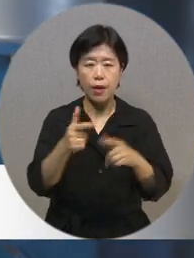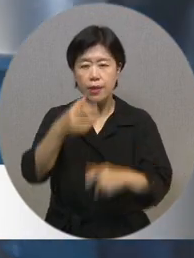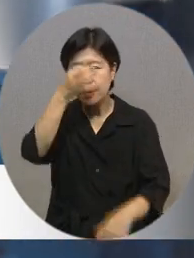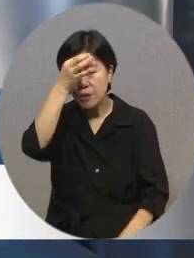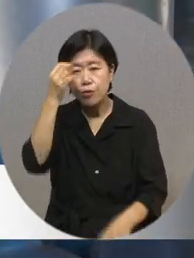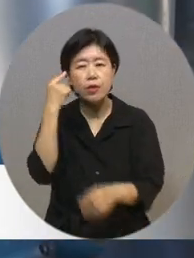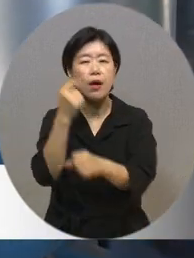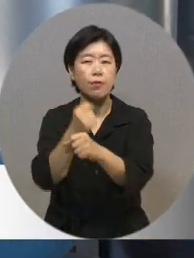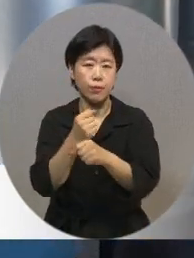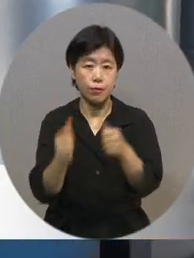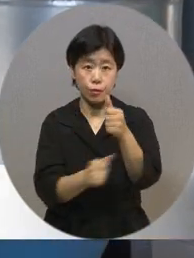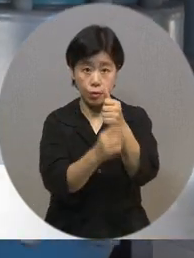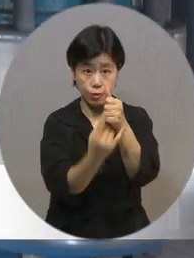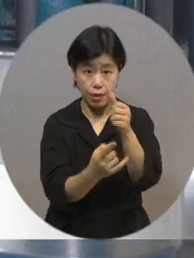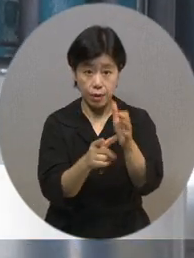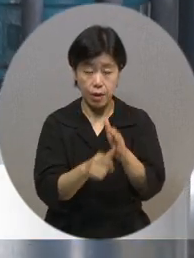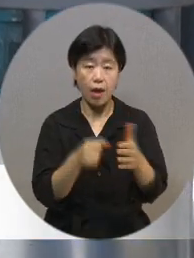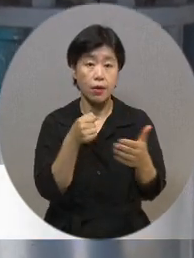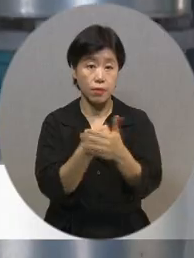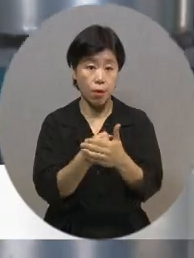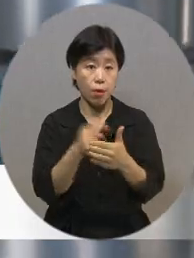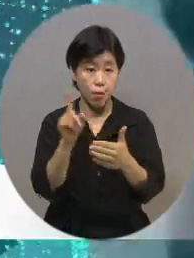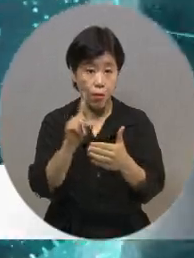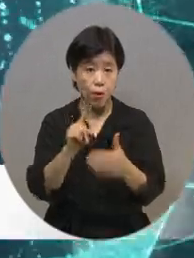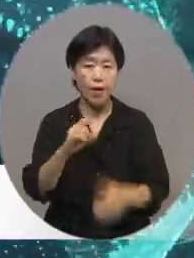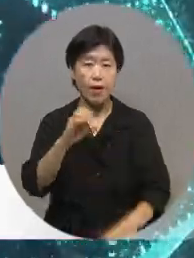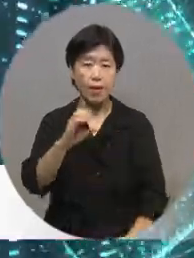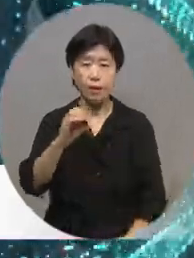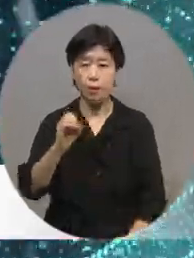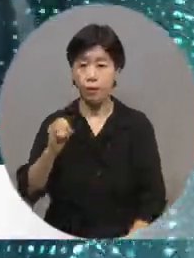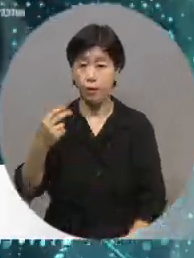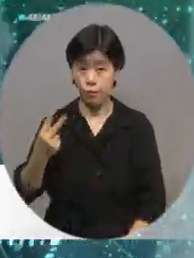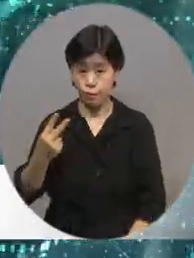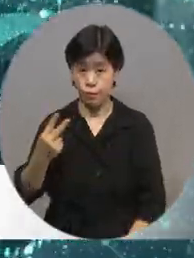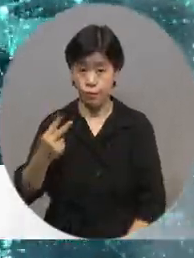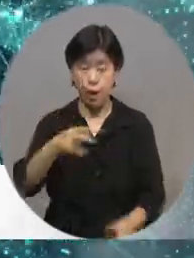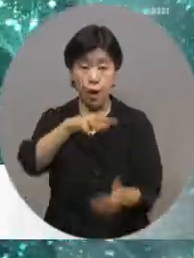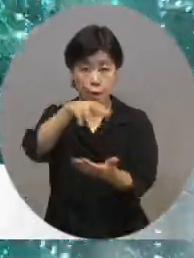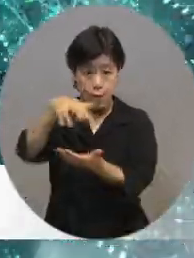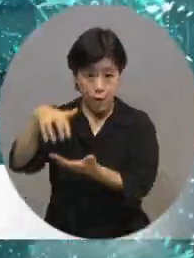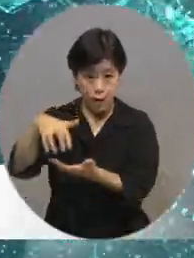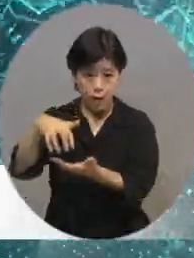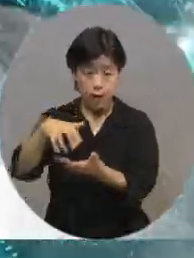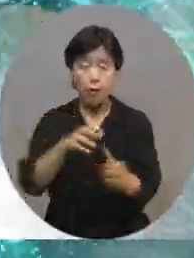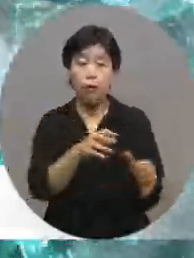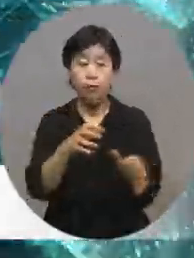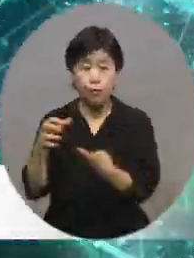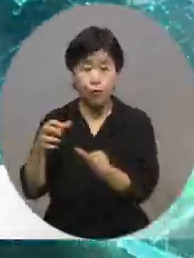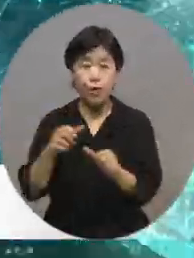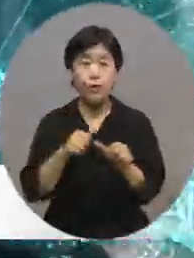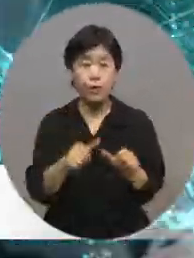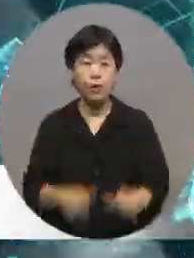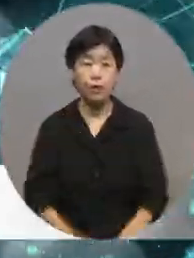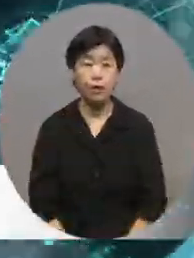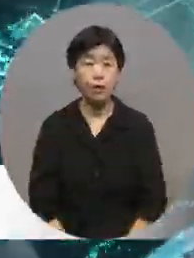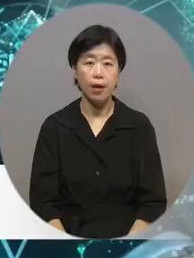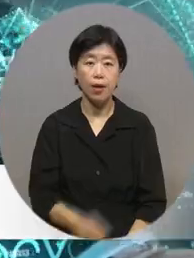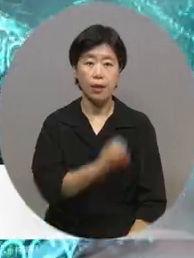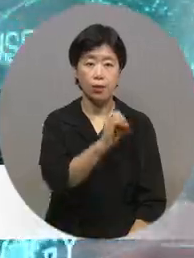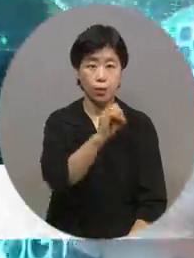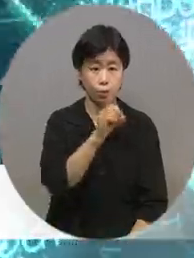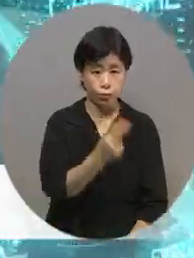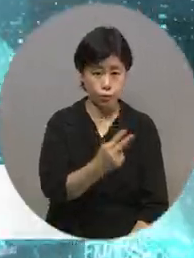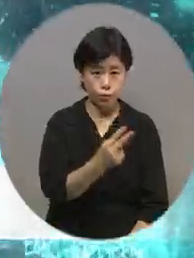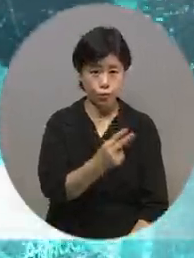탄소중립기술특별위원회에서 확정된 이산화탄소 포집 활용 기술 고도와 전략에 따라 이산화탄소 공급부터